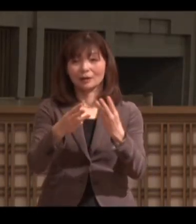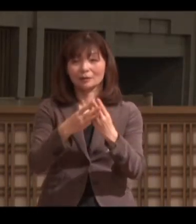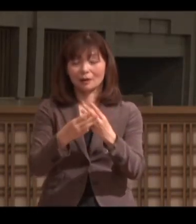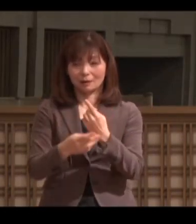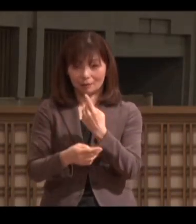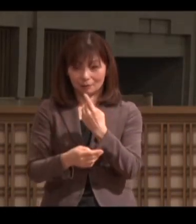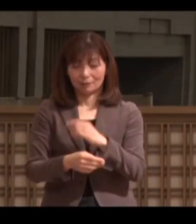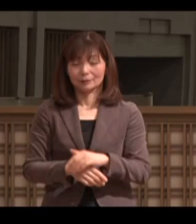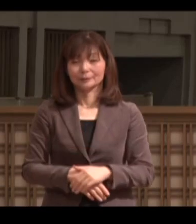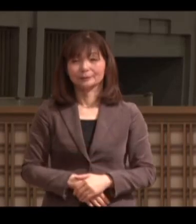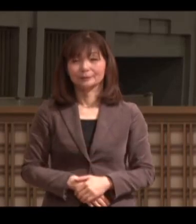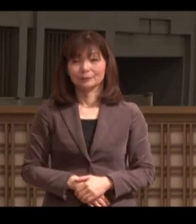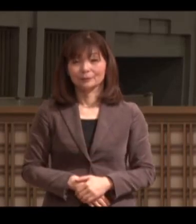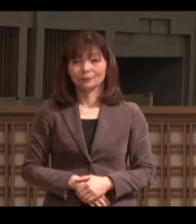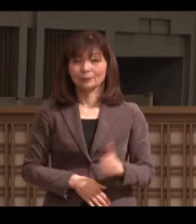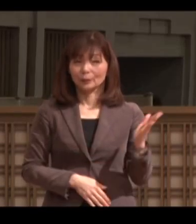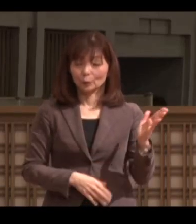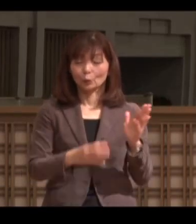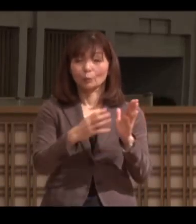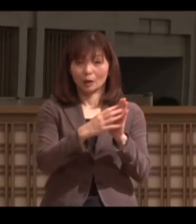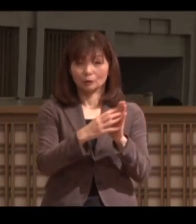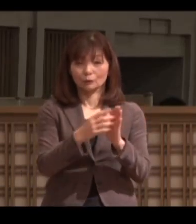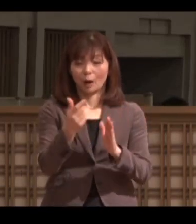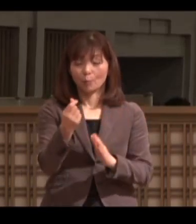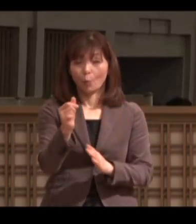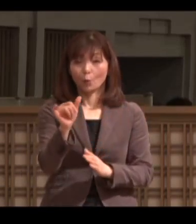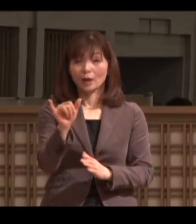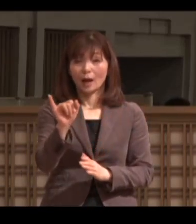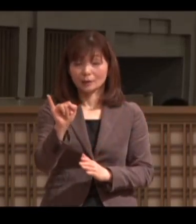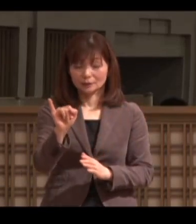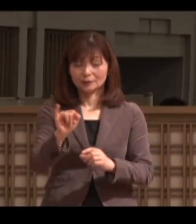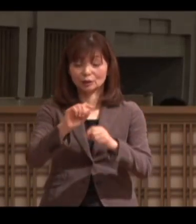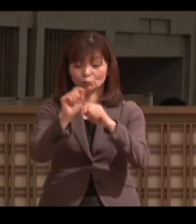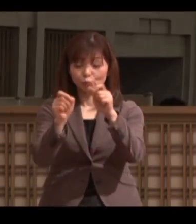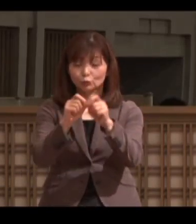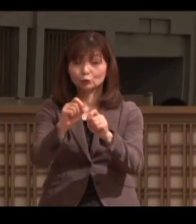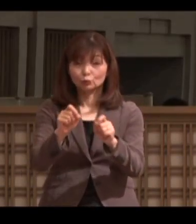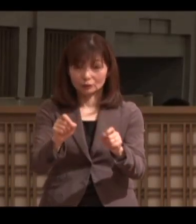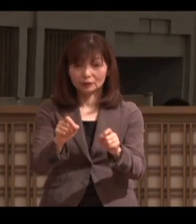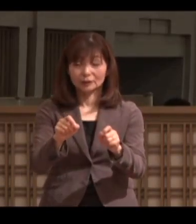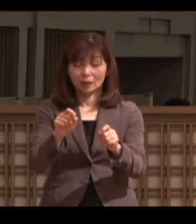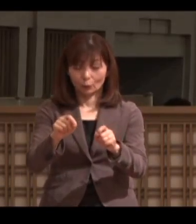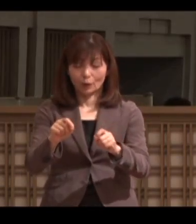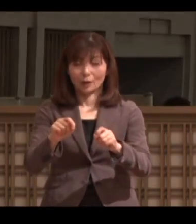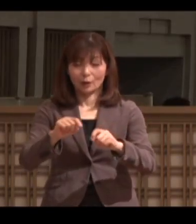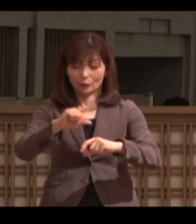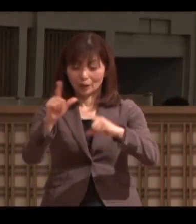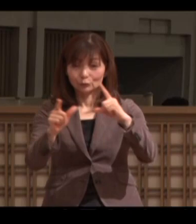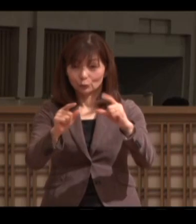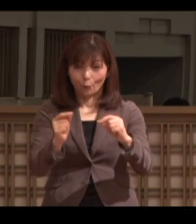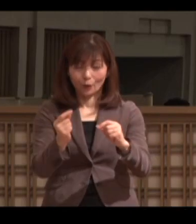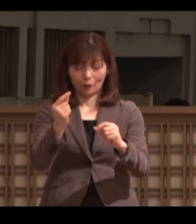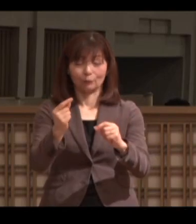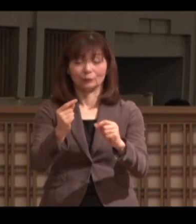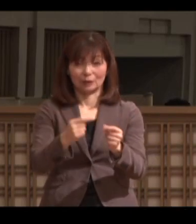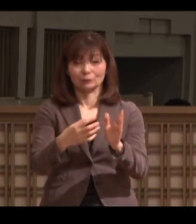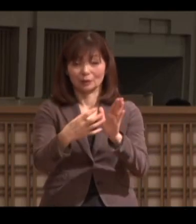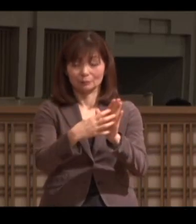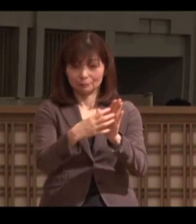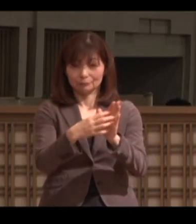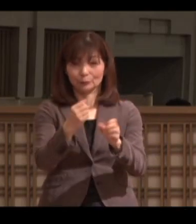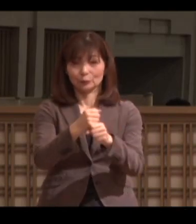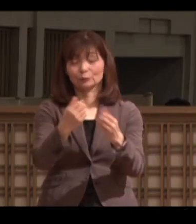えこのマークはえやい結びという結び方に躍動感を持たしたイメージでデザインしました